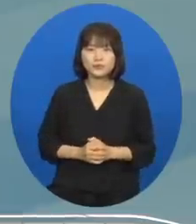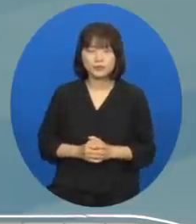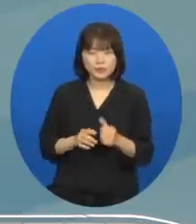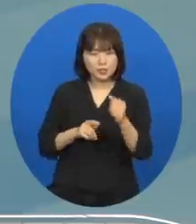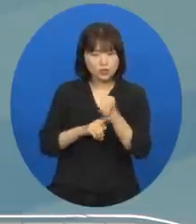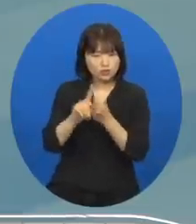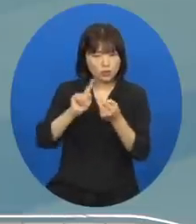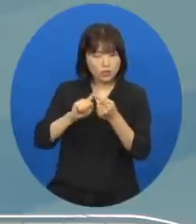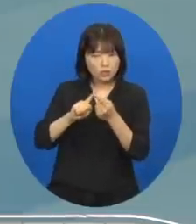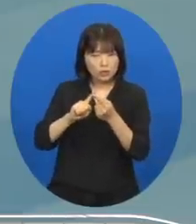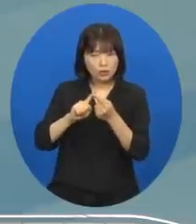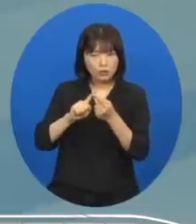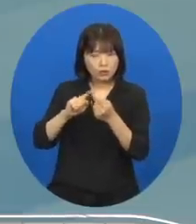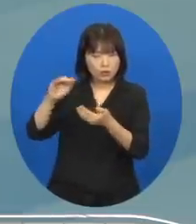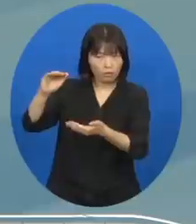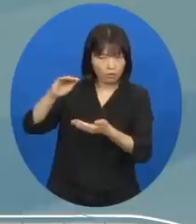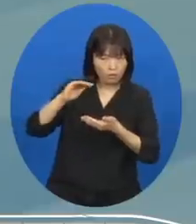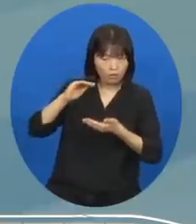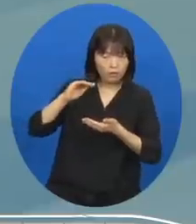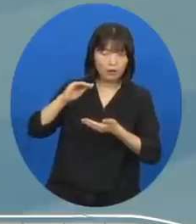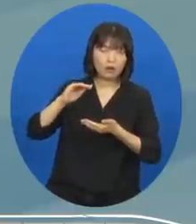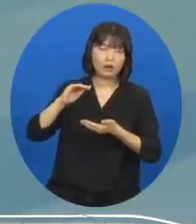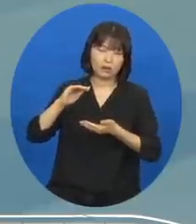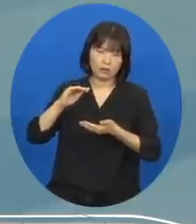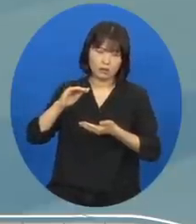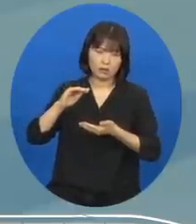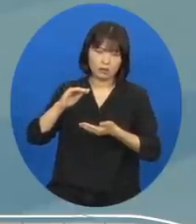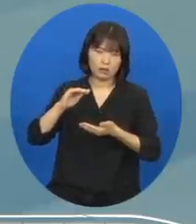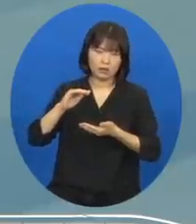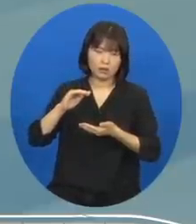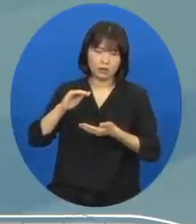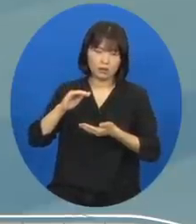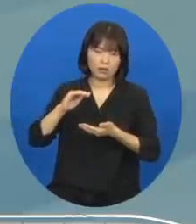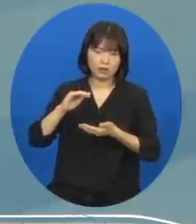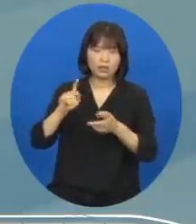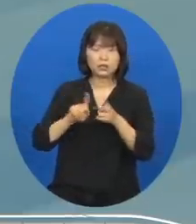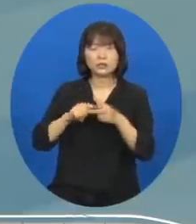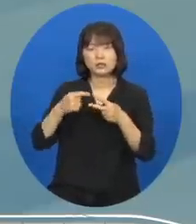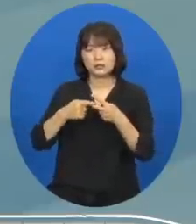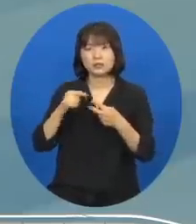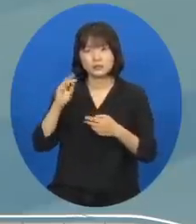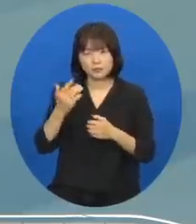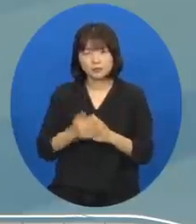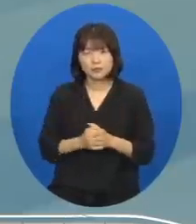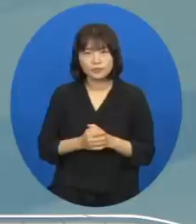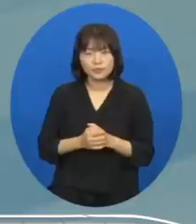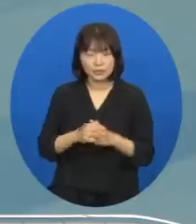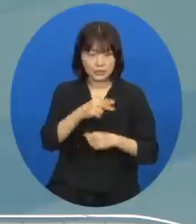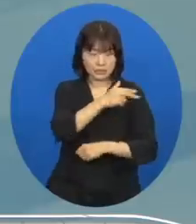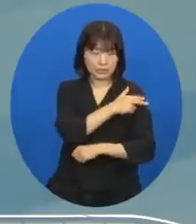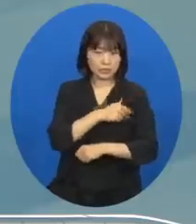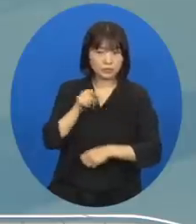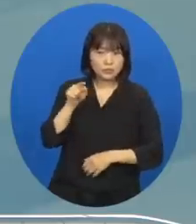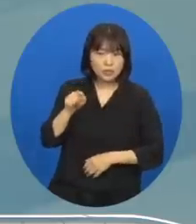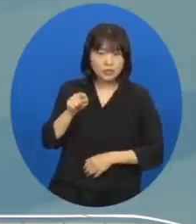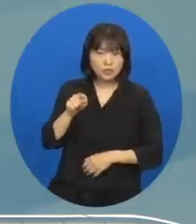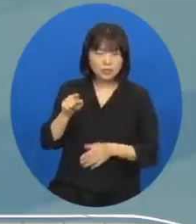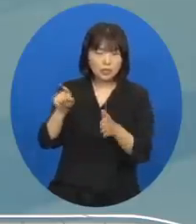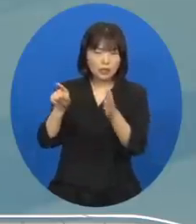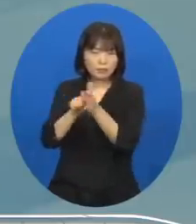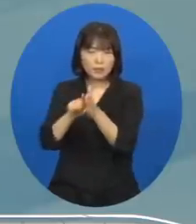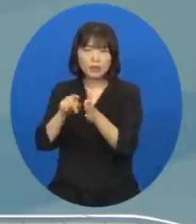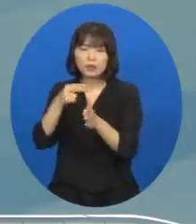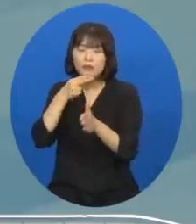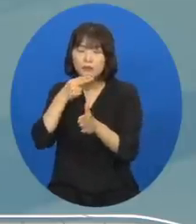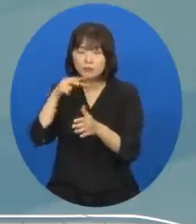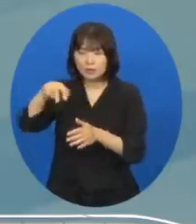까닭을 이야기하시는 것을 듣고 아, 그런 이유가 있으시구나 하는 걸 알았습니다. 그 집사님에게 믿지 않는 시어머니가